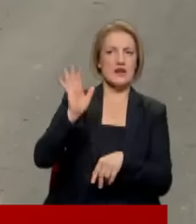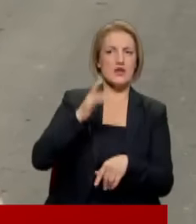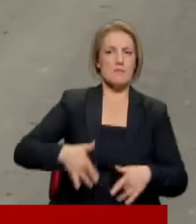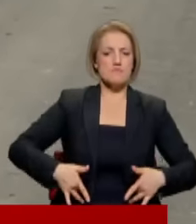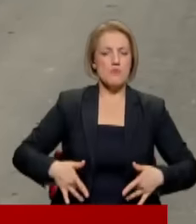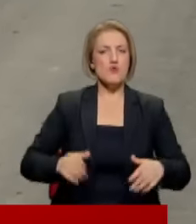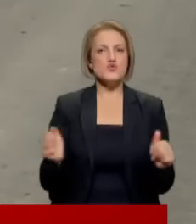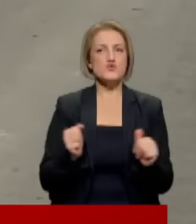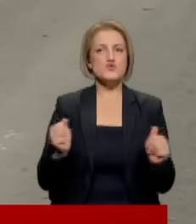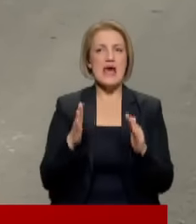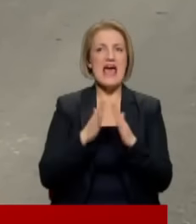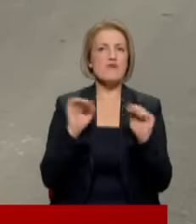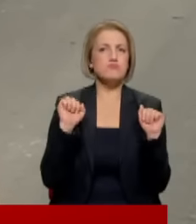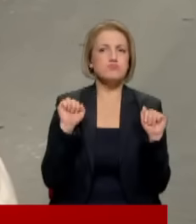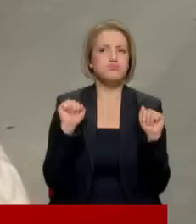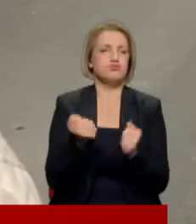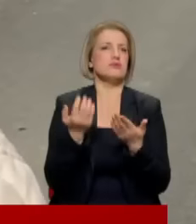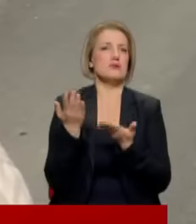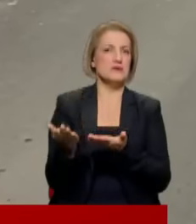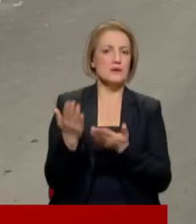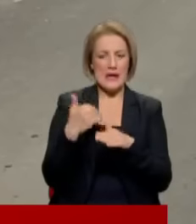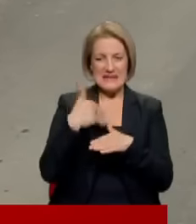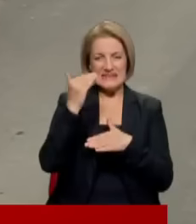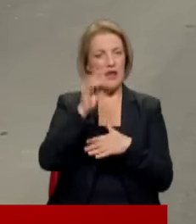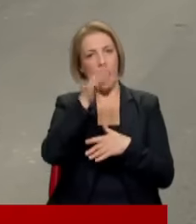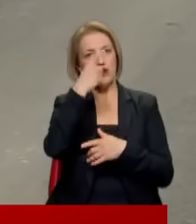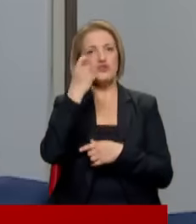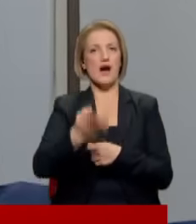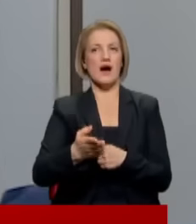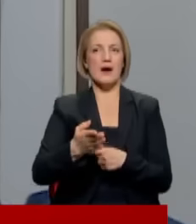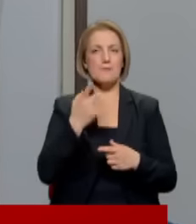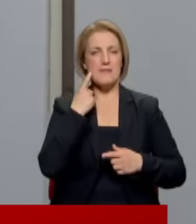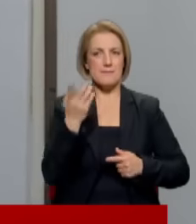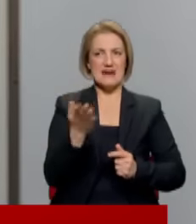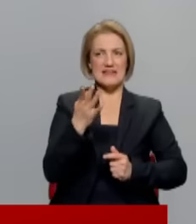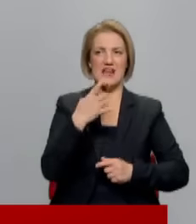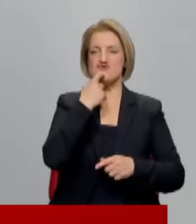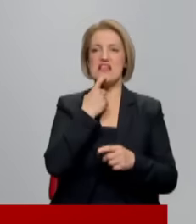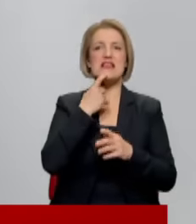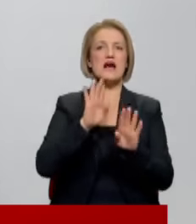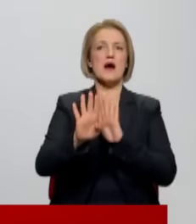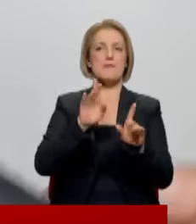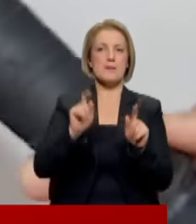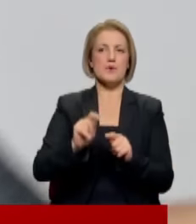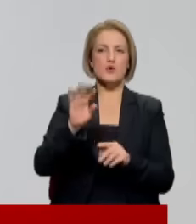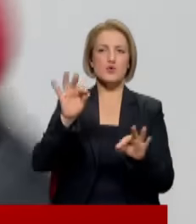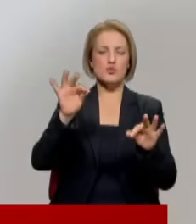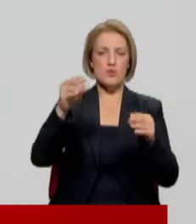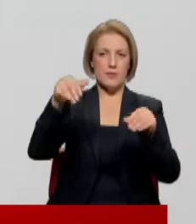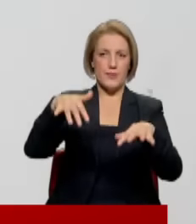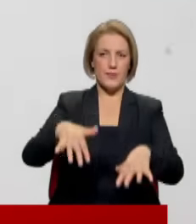böbreklerimi Üşüttüm Çünkü evler soğuk artık yani hani Dışarısı daha sıcak evlerden bakın Mesela çelik kapı yapmışlar kum